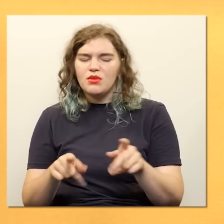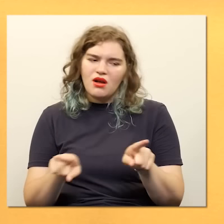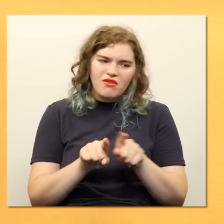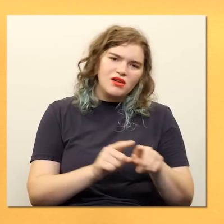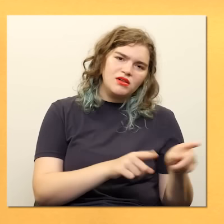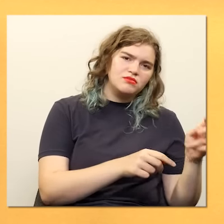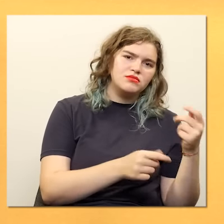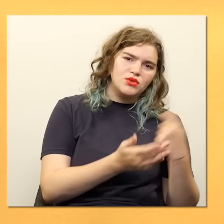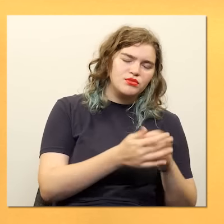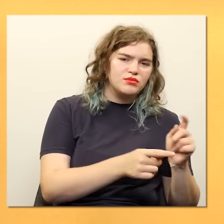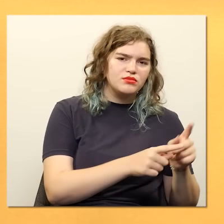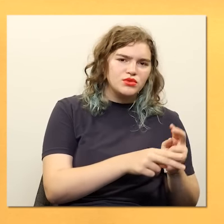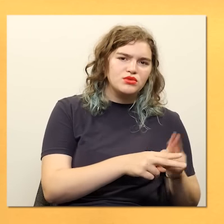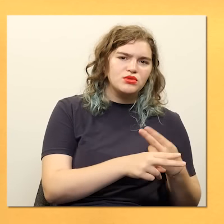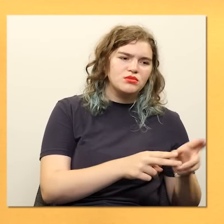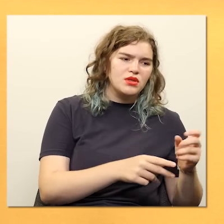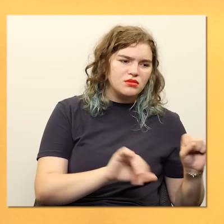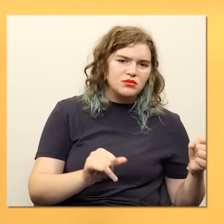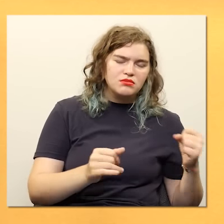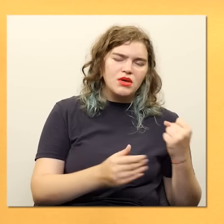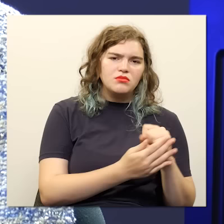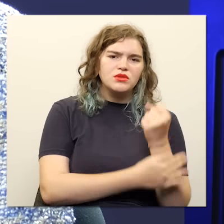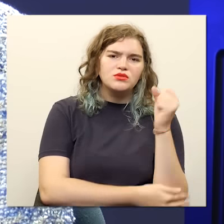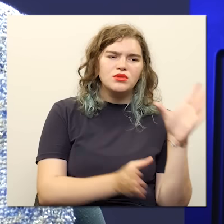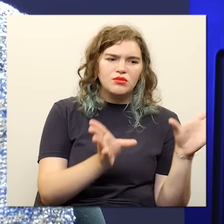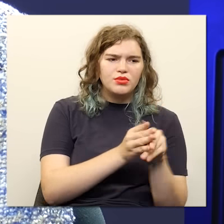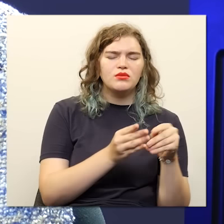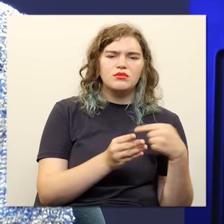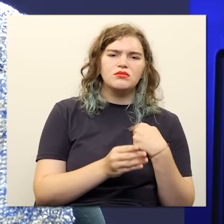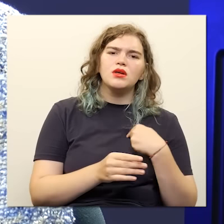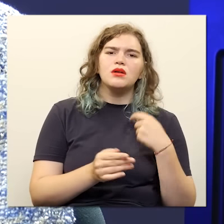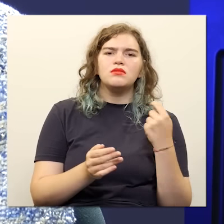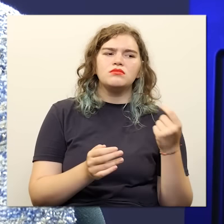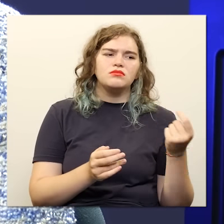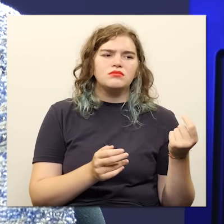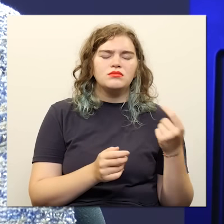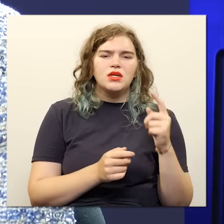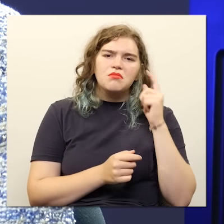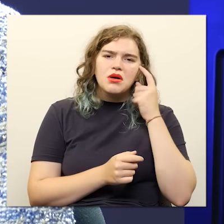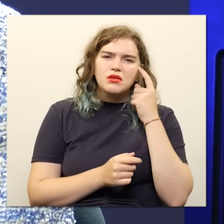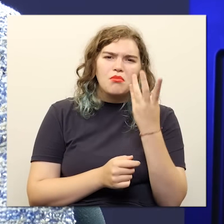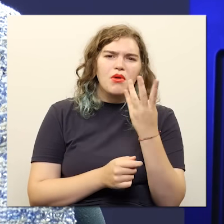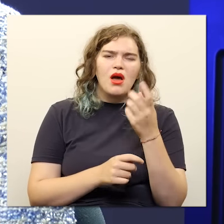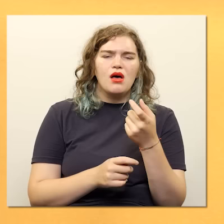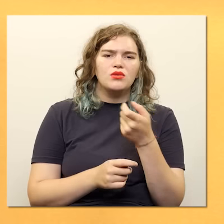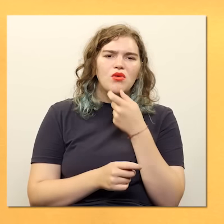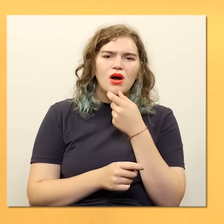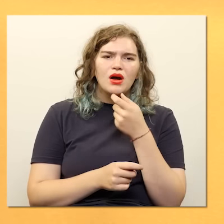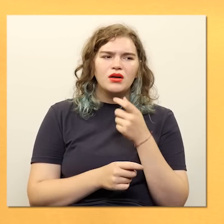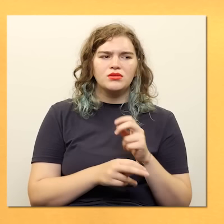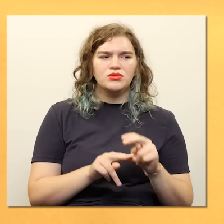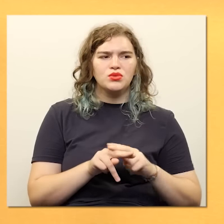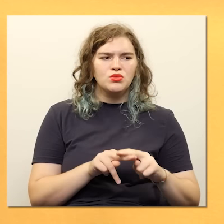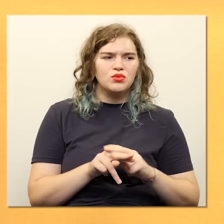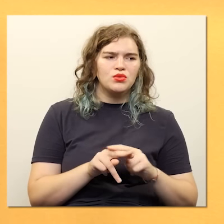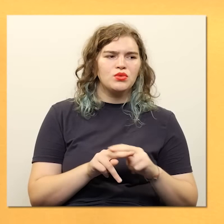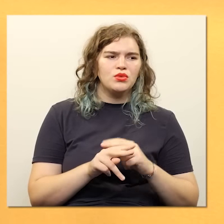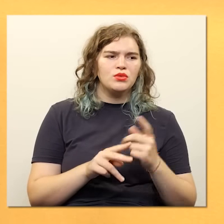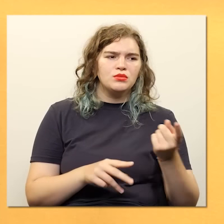una, au trebuit să-i cumpăr și la cealaltă și așa au crescut odată cu noi. Și mă gândeam eu în timpul lor 4 ani,